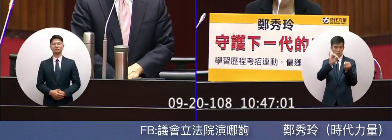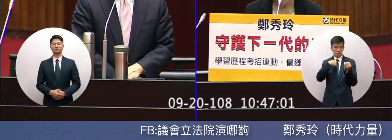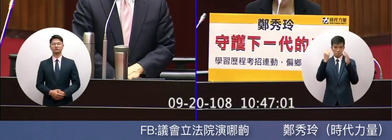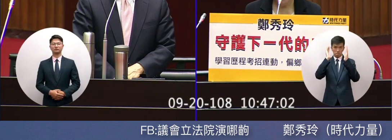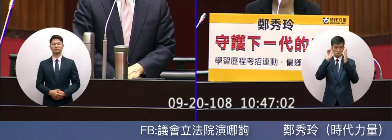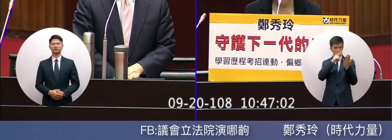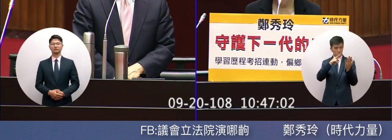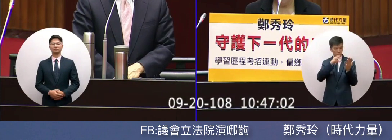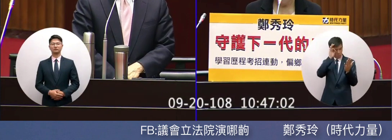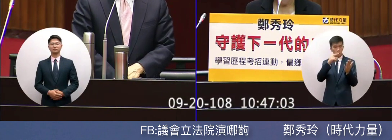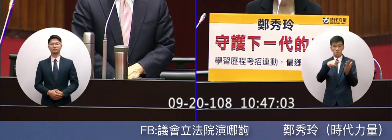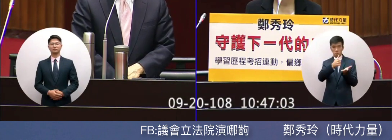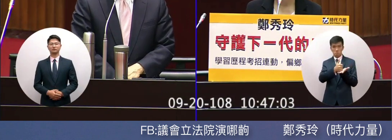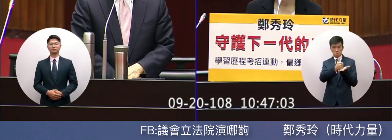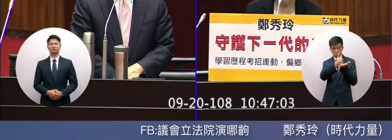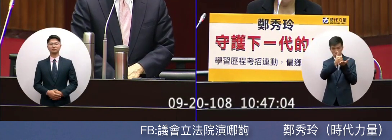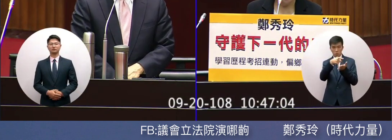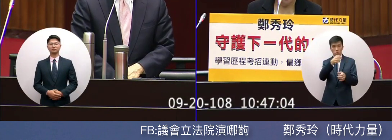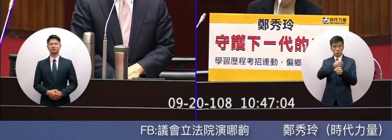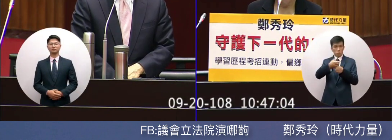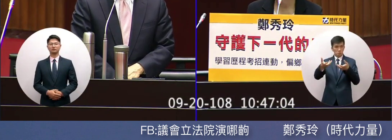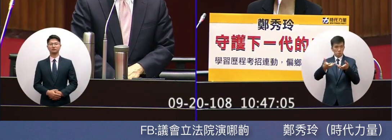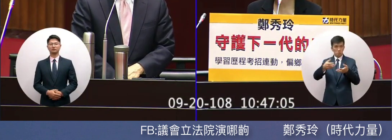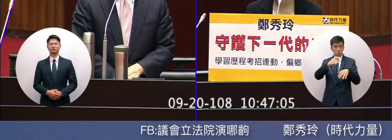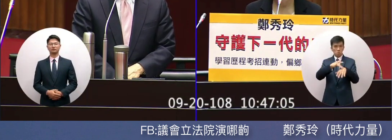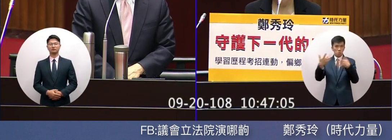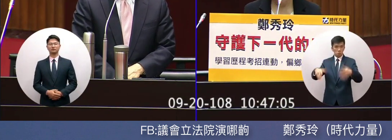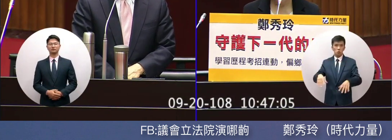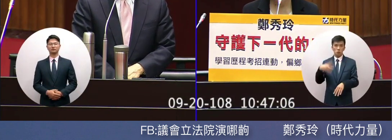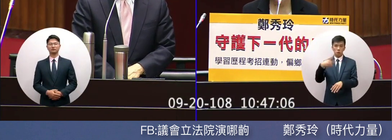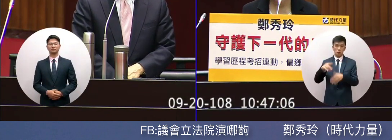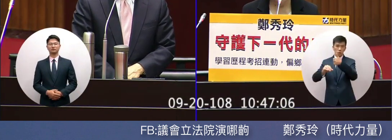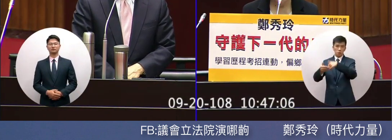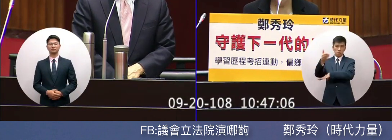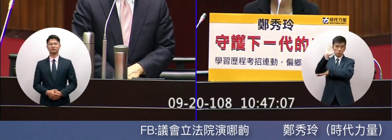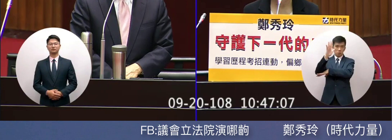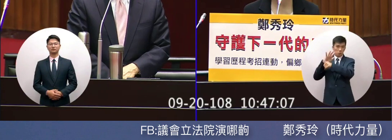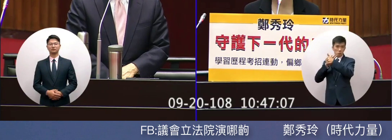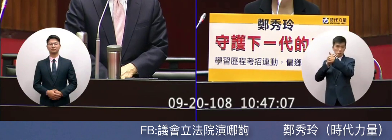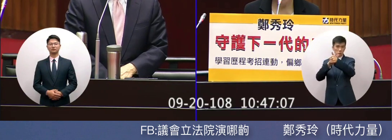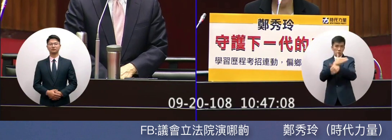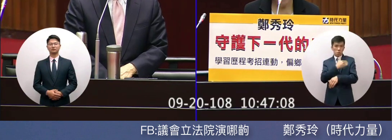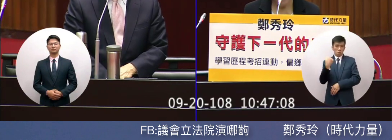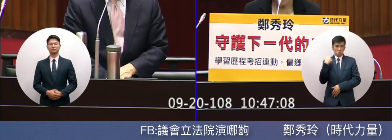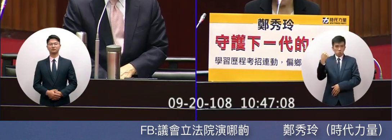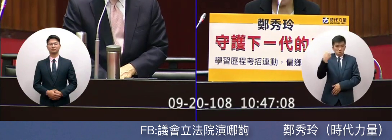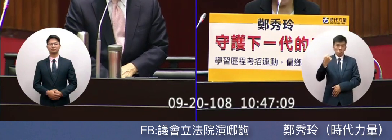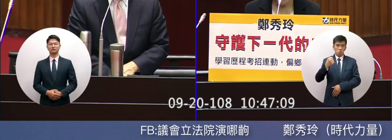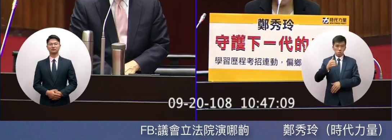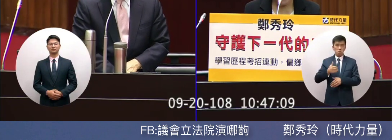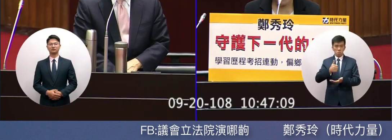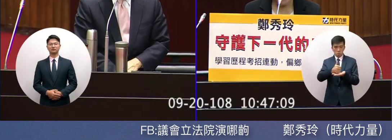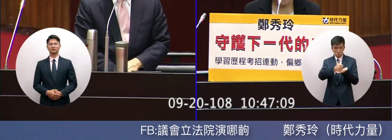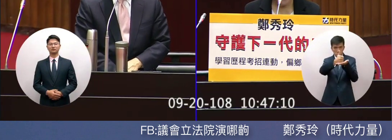哈，我非常敬佩你做了很多事，然后统领各部会的这个施政的能力哦，非常敬佩啊。